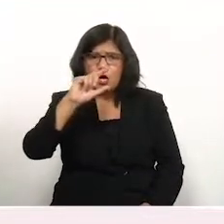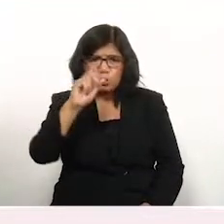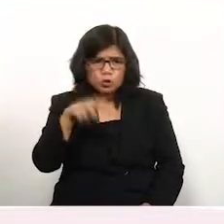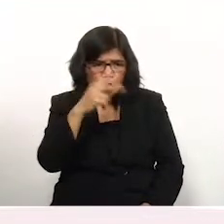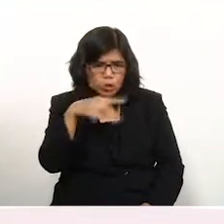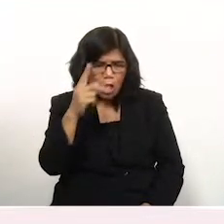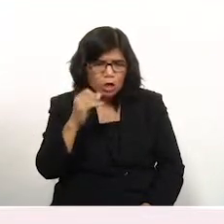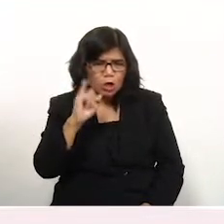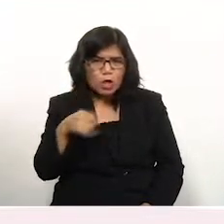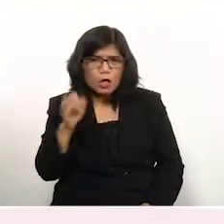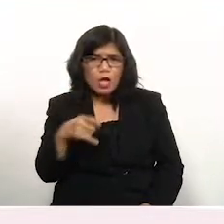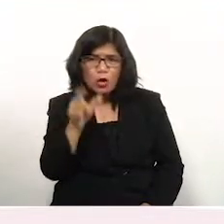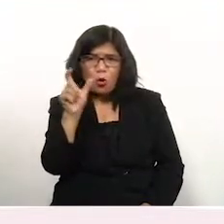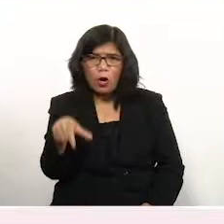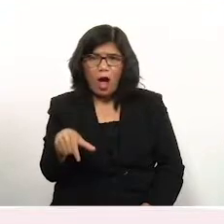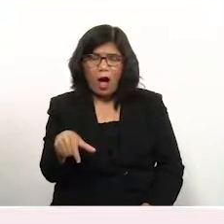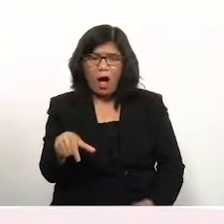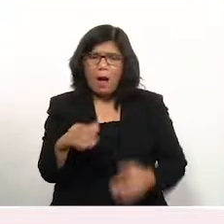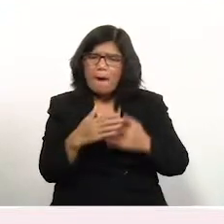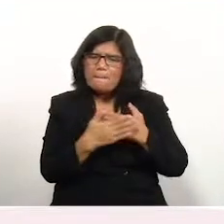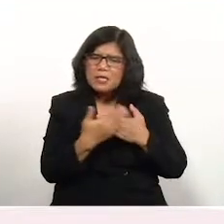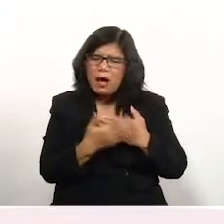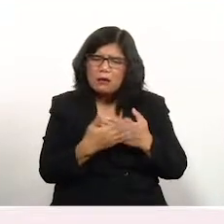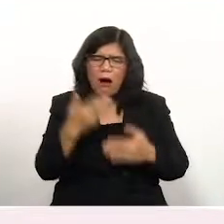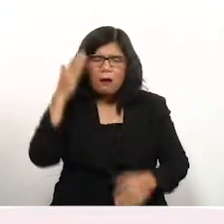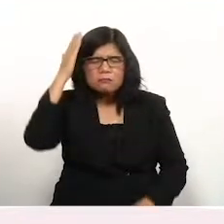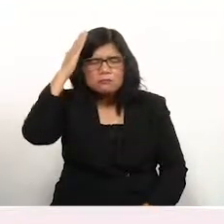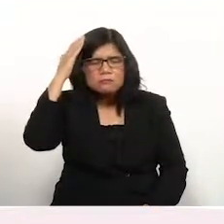Hai penyayang Hai bukan pendendam